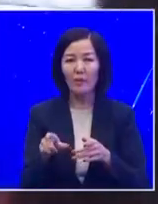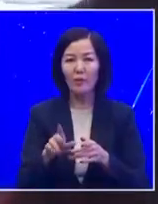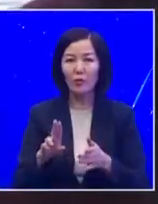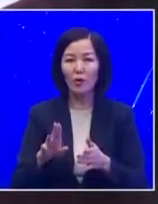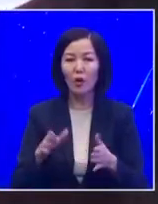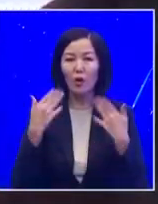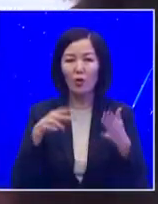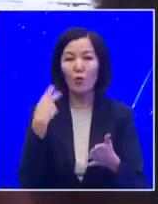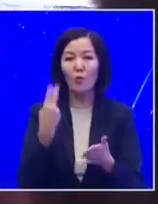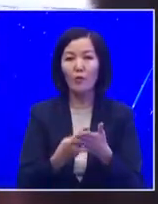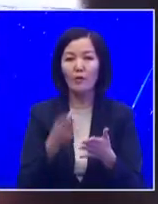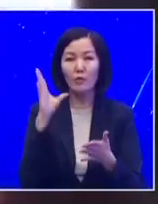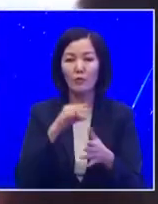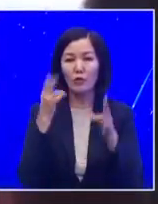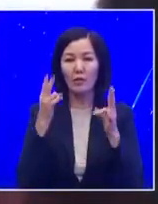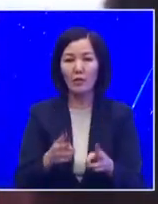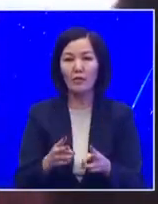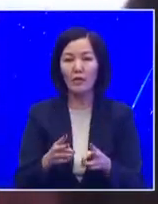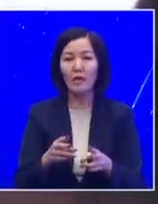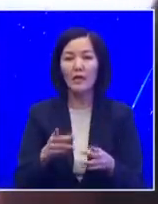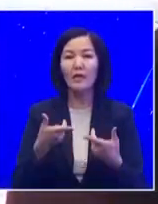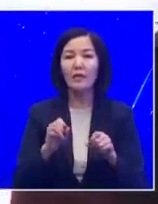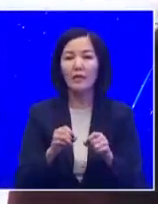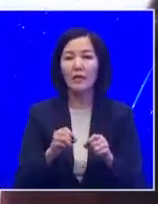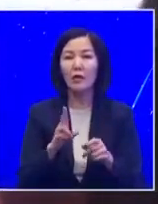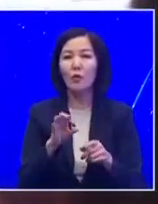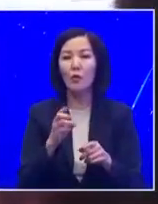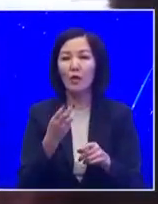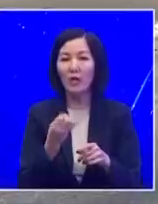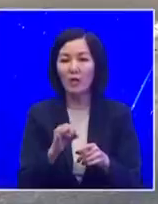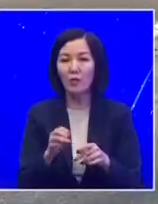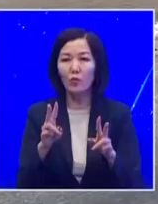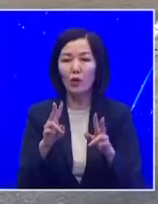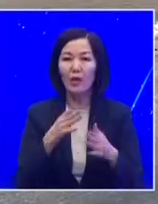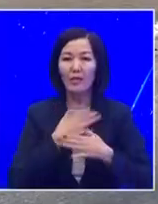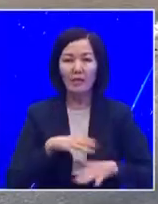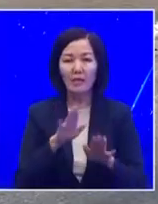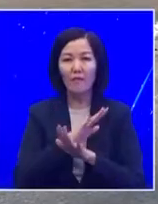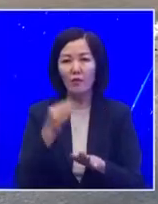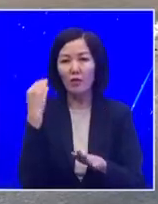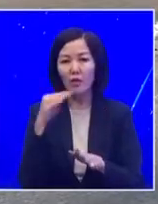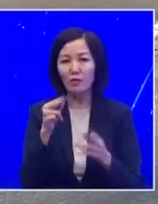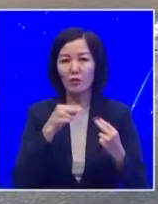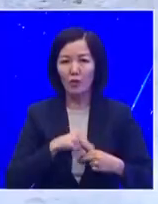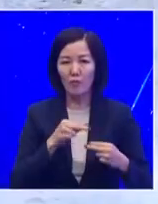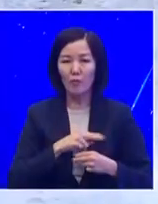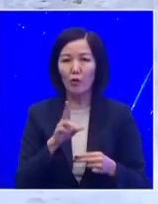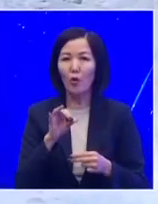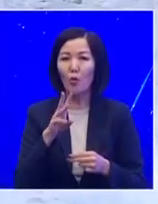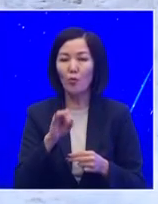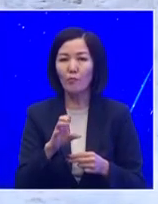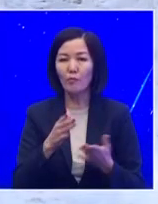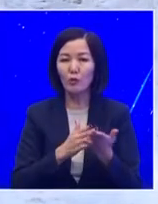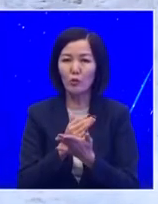упасть и серьезно травмироваться. Где спецавтобаза? Где Куркейту? Недовольные качеством работы коммунальных служб